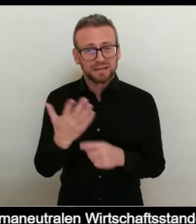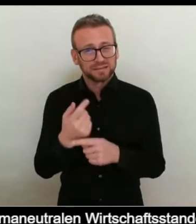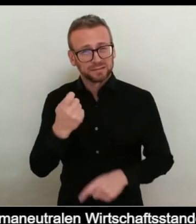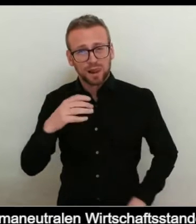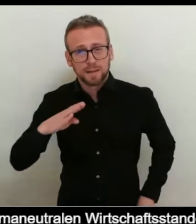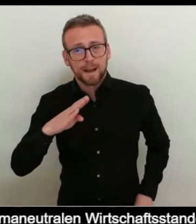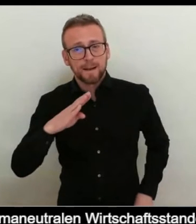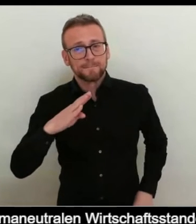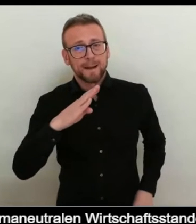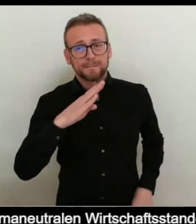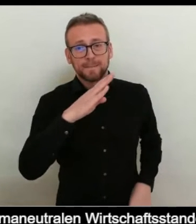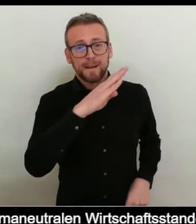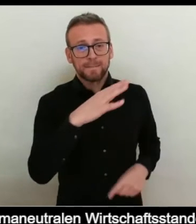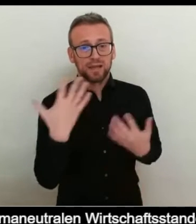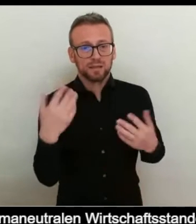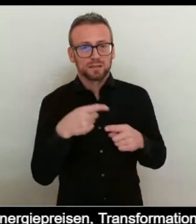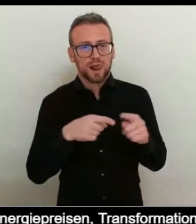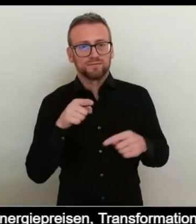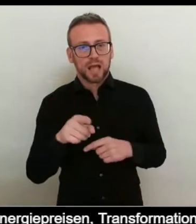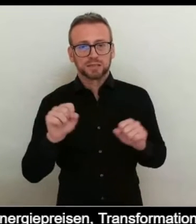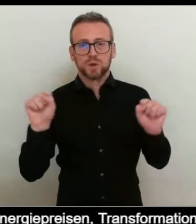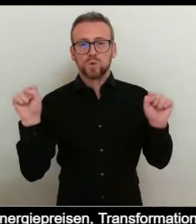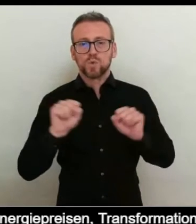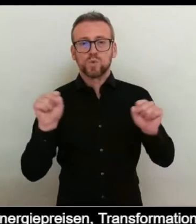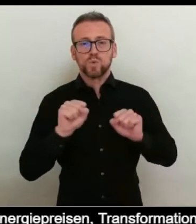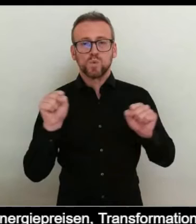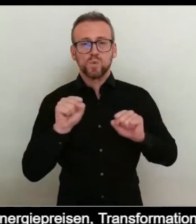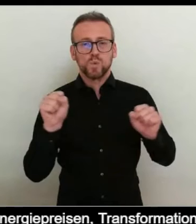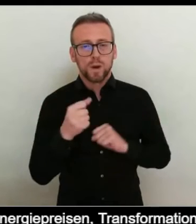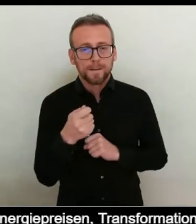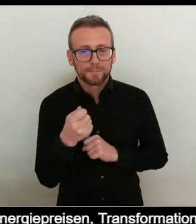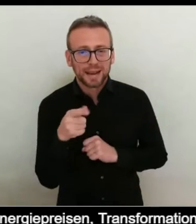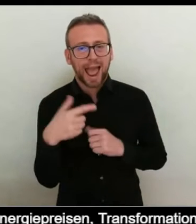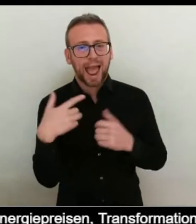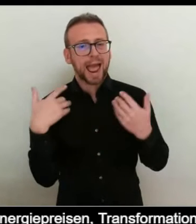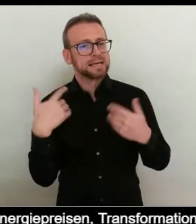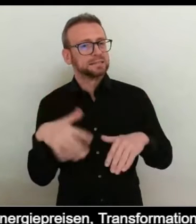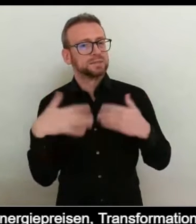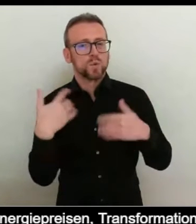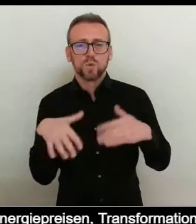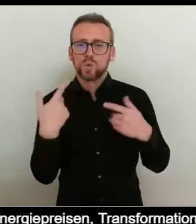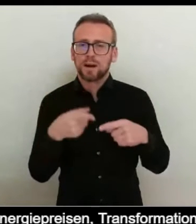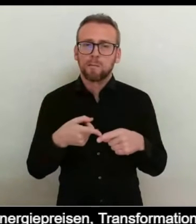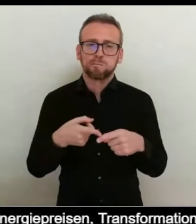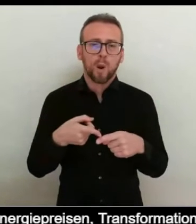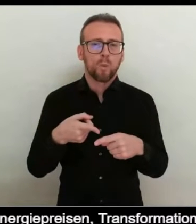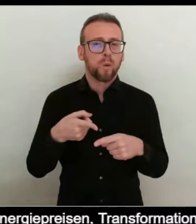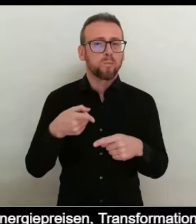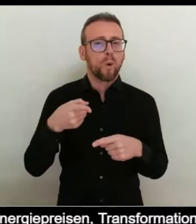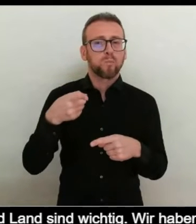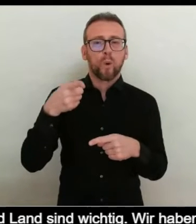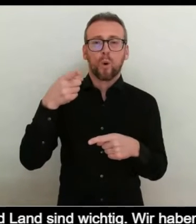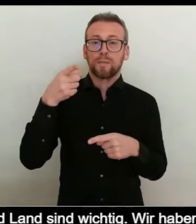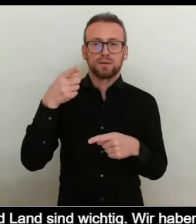kommen die steigenden Spritpreise, insbesondere für die Pendler in den suburbanen und ländlichen Regionen. Und das wird